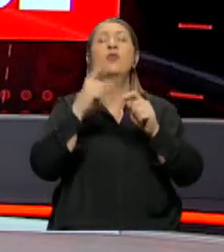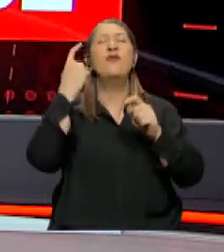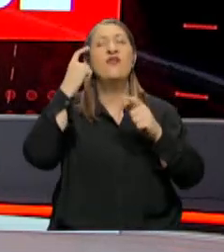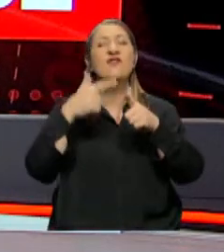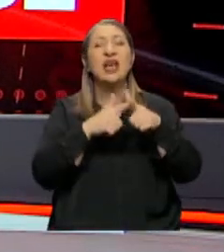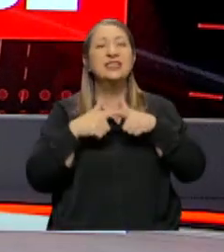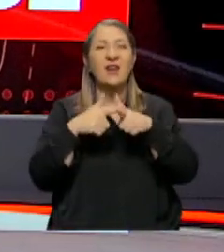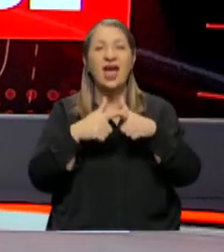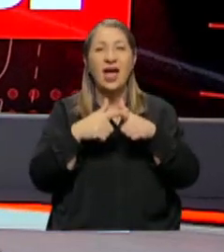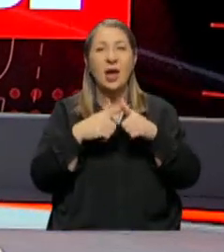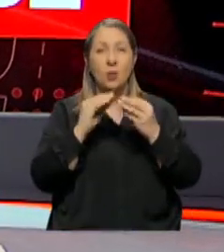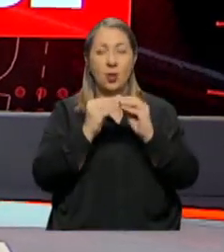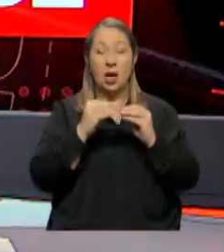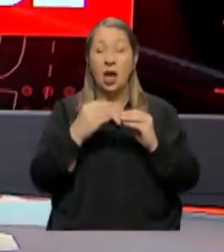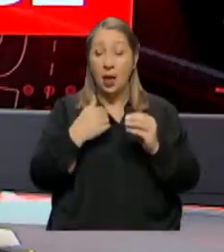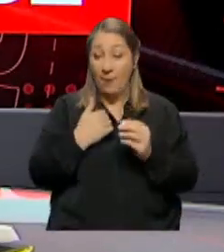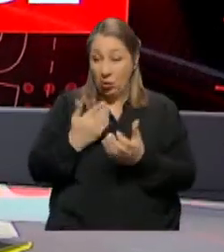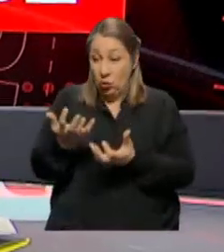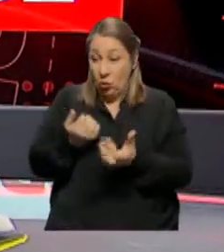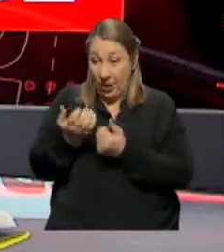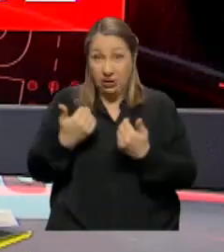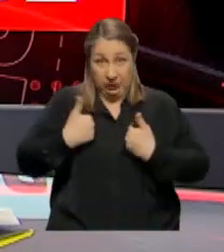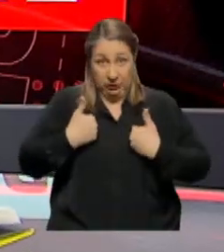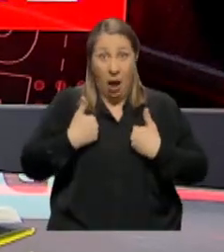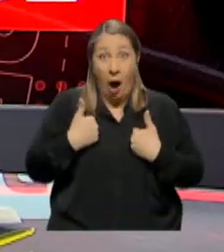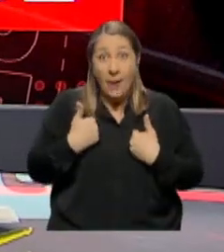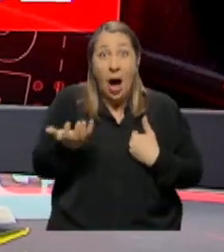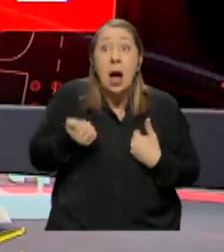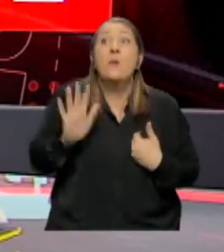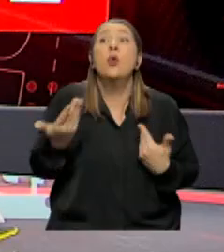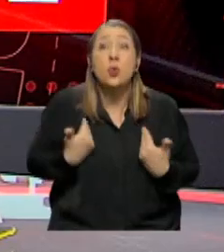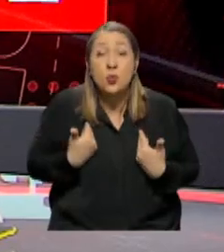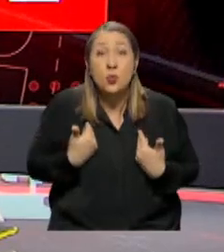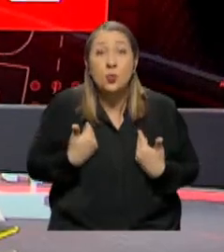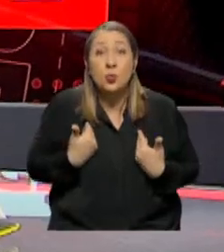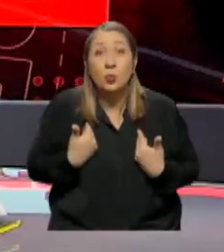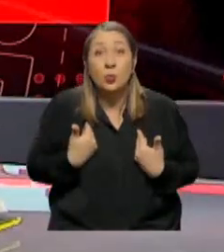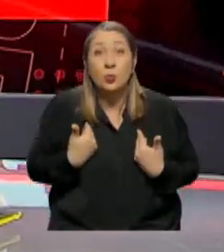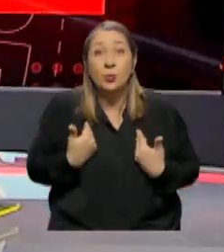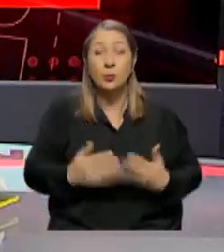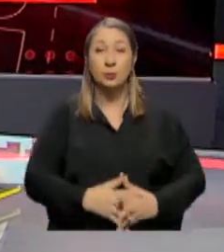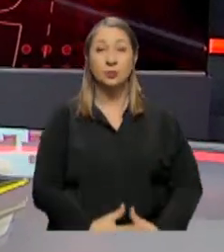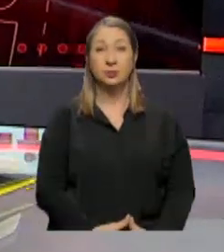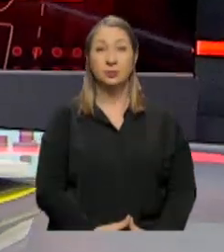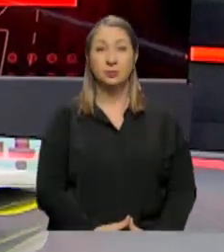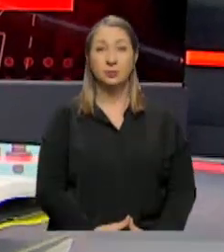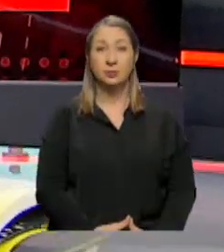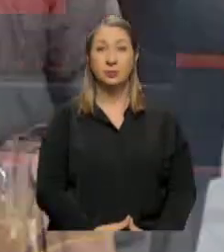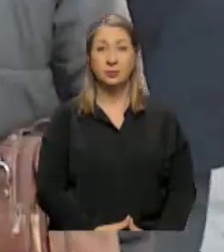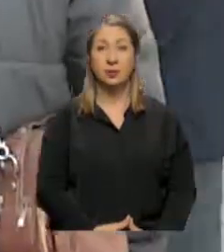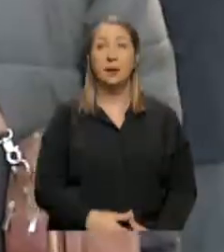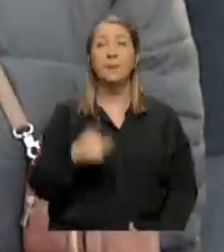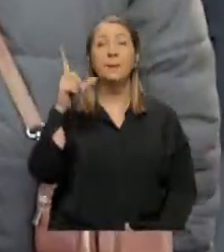o tüketicimiz var ama tüketici değil tüketici tüketen yiyecek halde bu